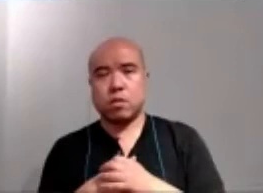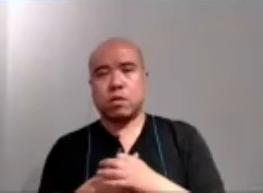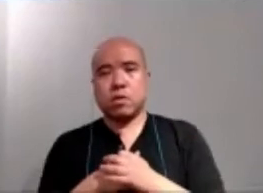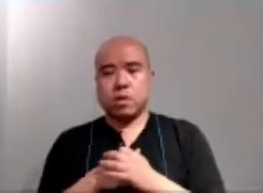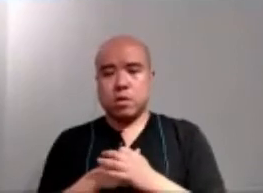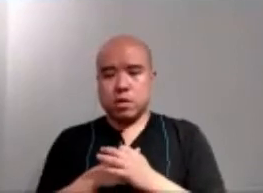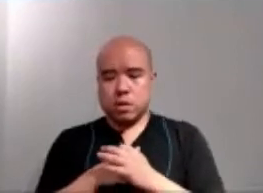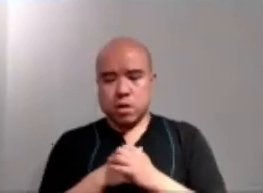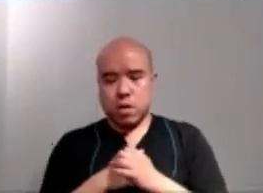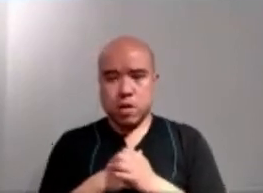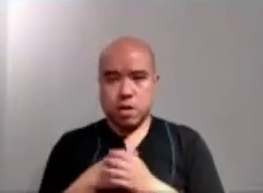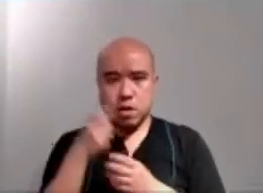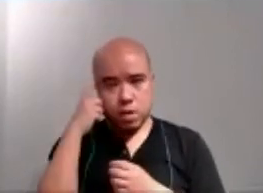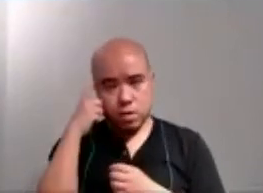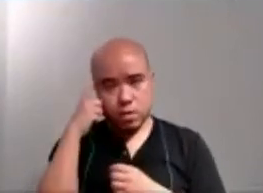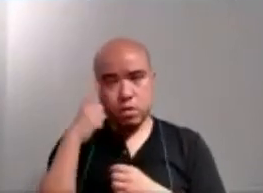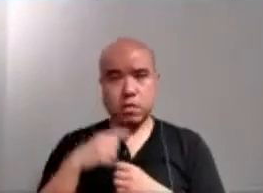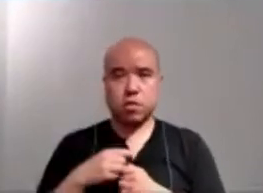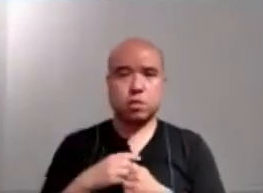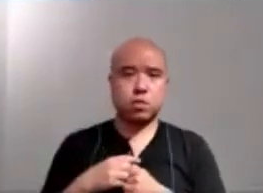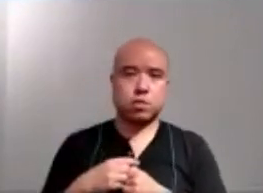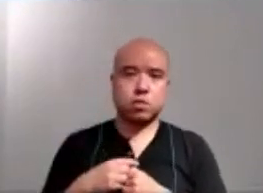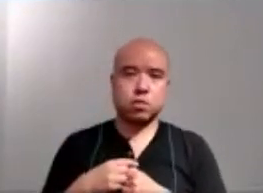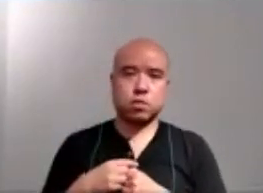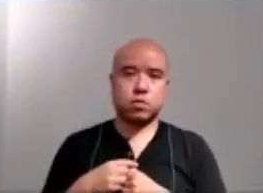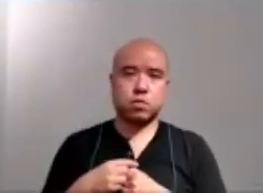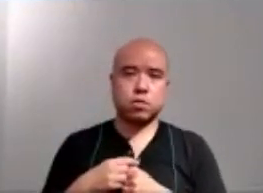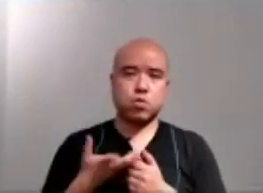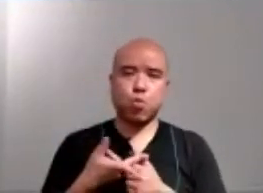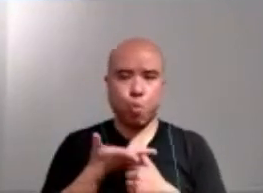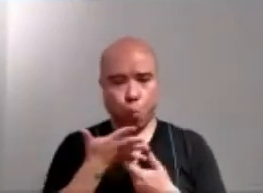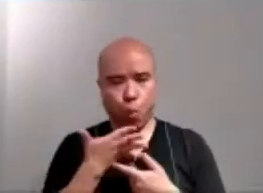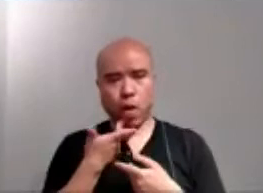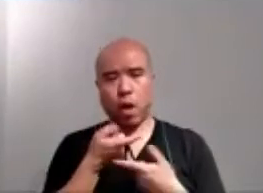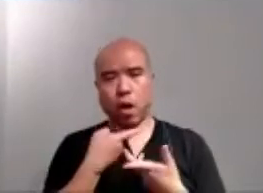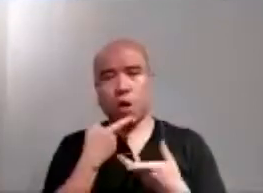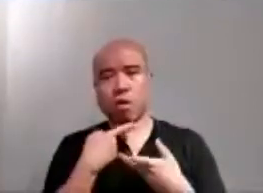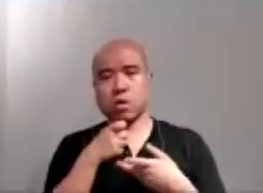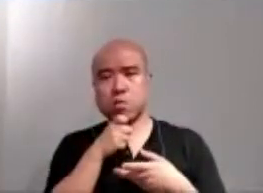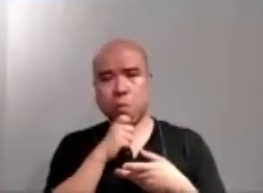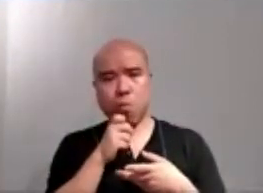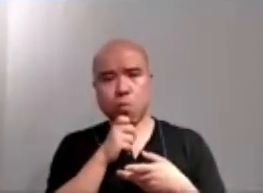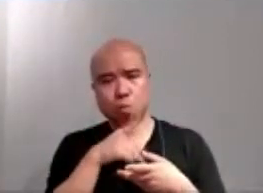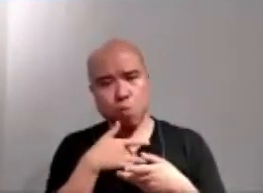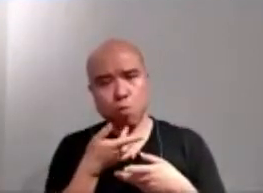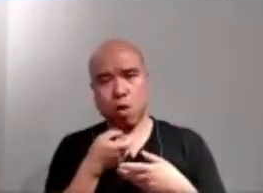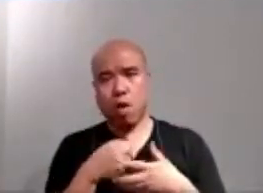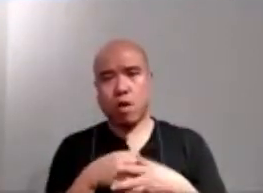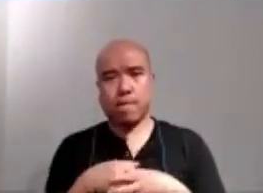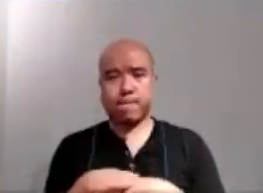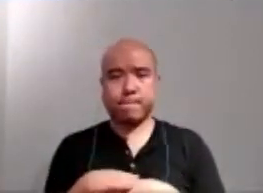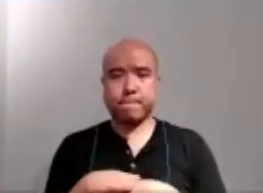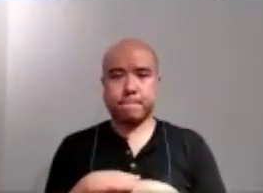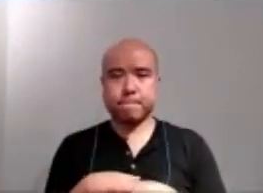嘅成本問題同埋佢嘅可行性問題，先會做出抉擇嘅。呢個就係我哋計劃大概嘅內